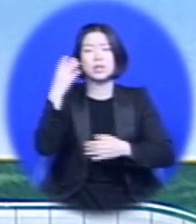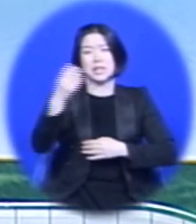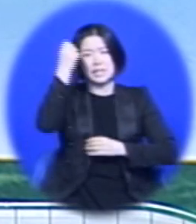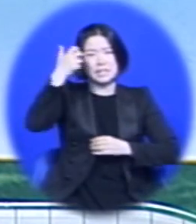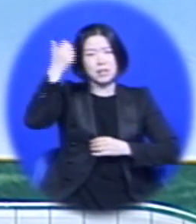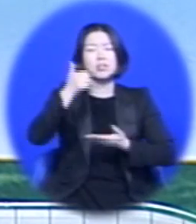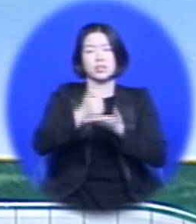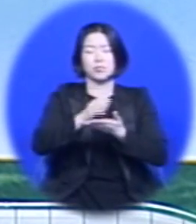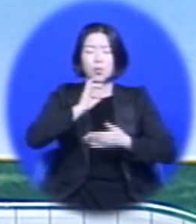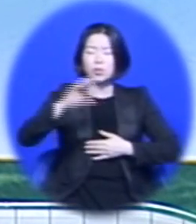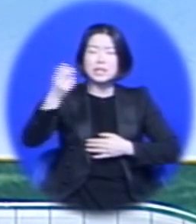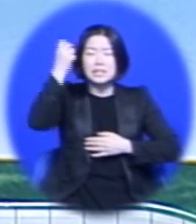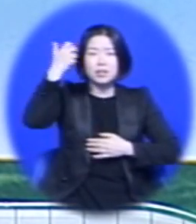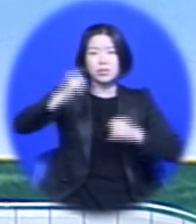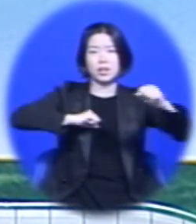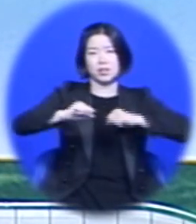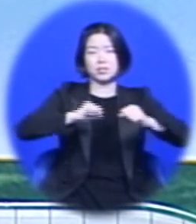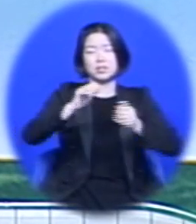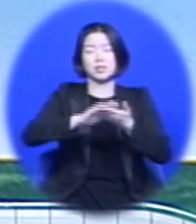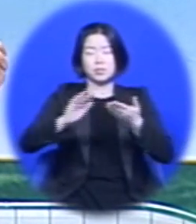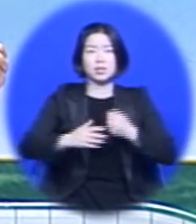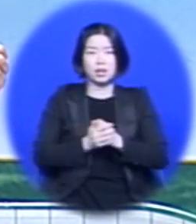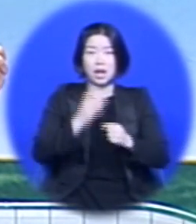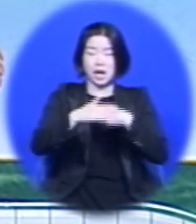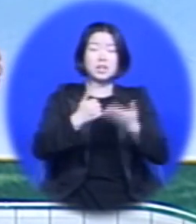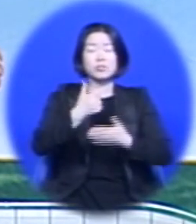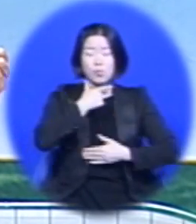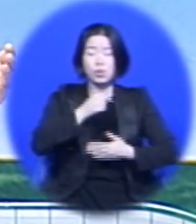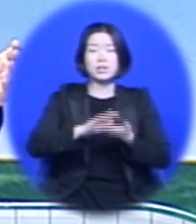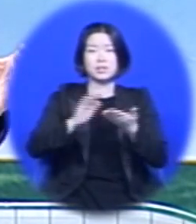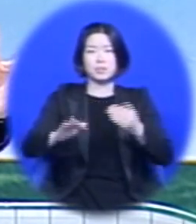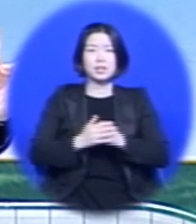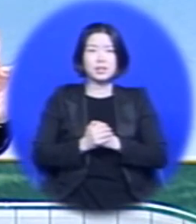오직 성령의 역사예요. 하나님은 원하십니다.